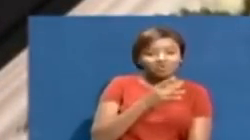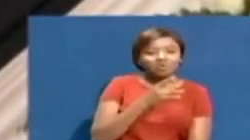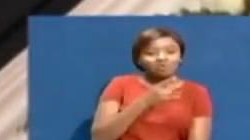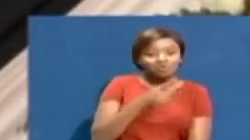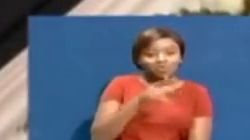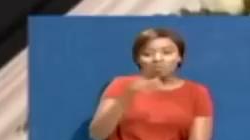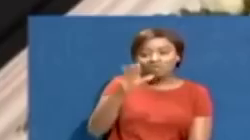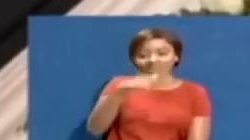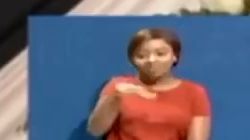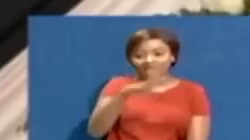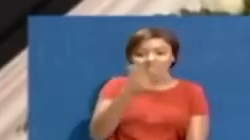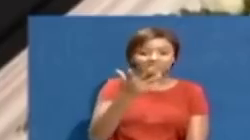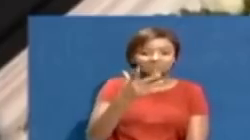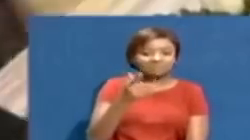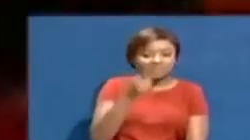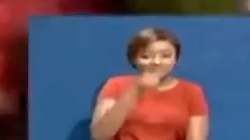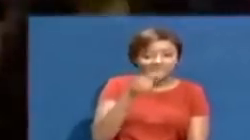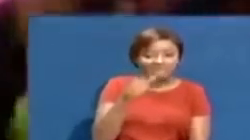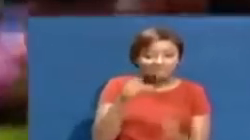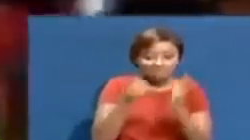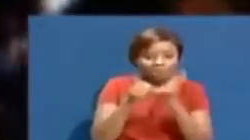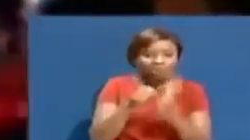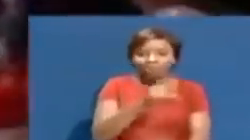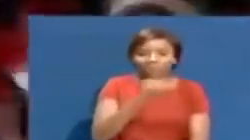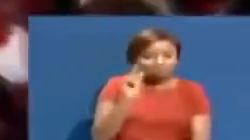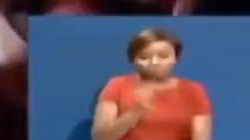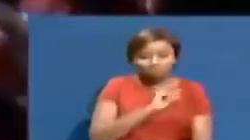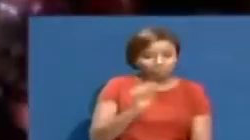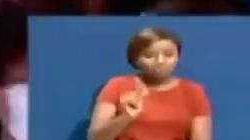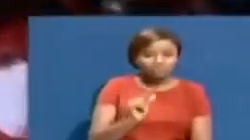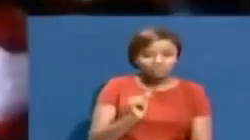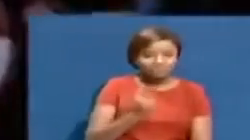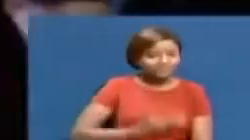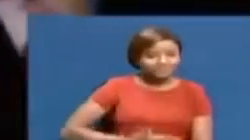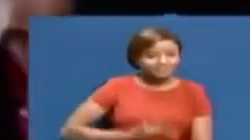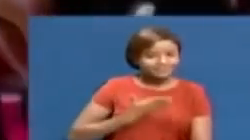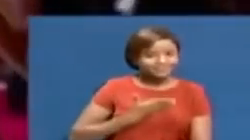moto kidogo huko, anachemuka haraka haraka,